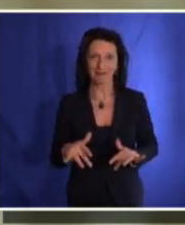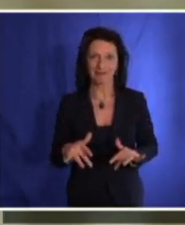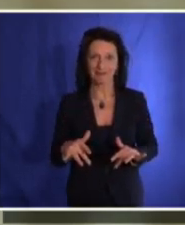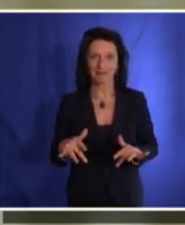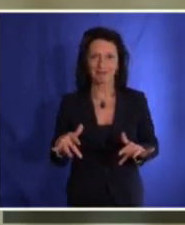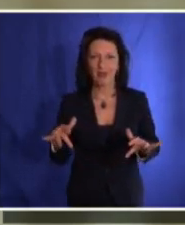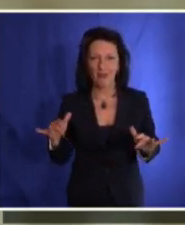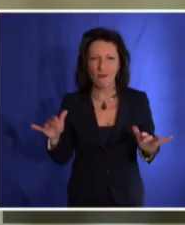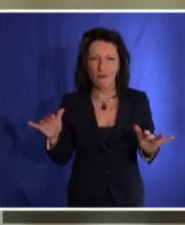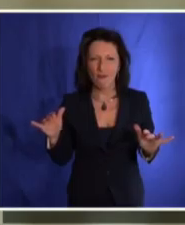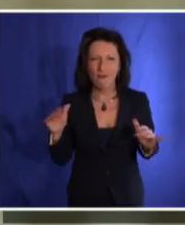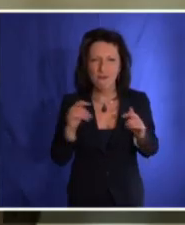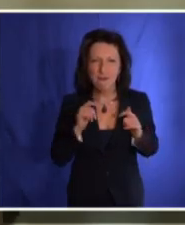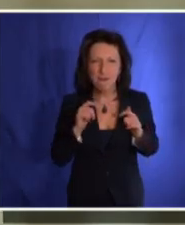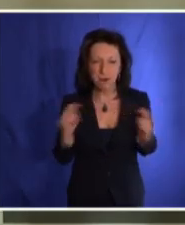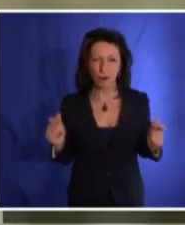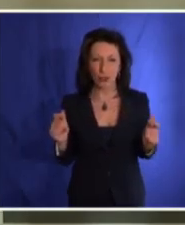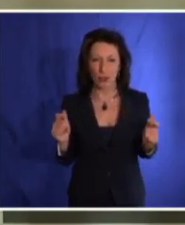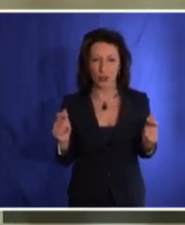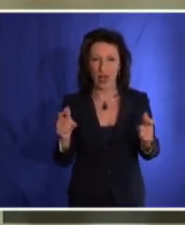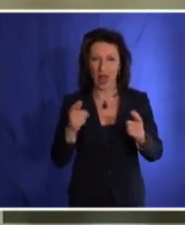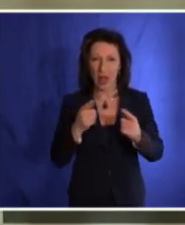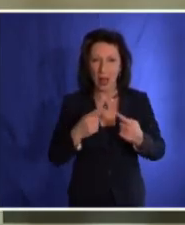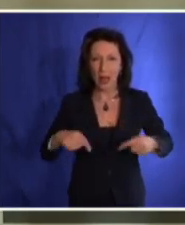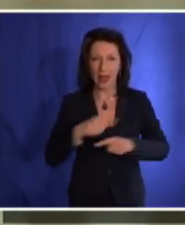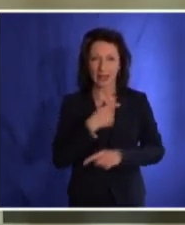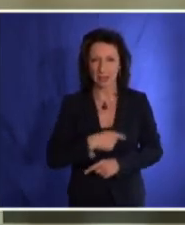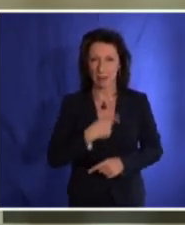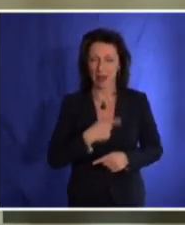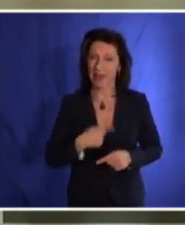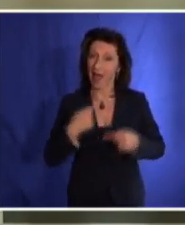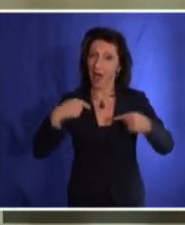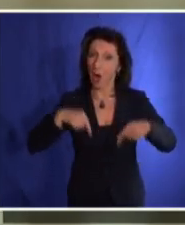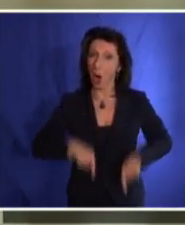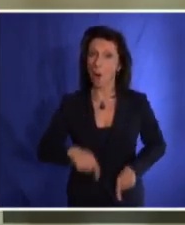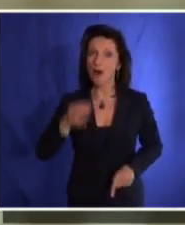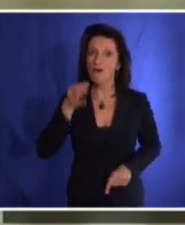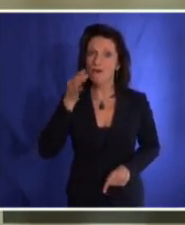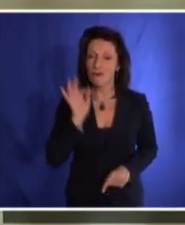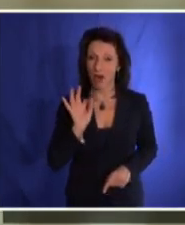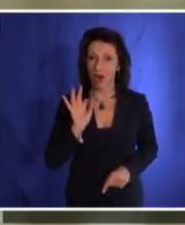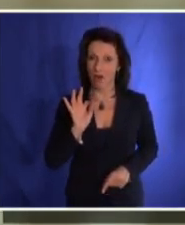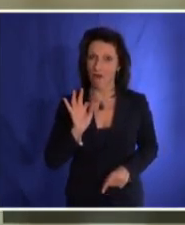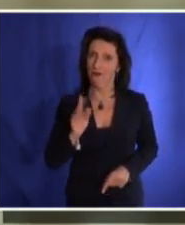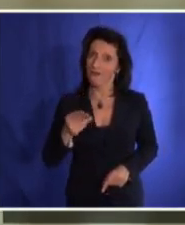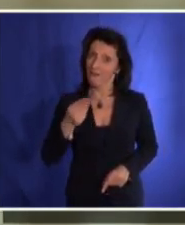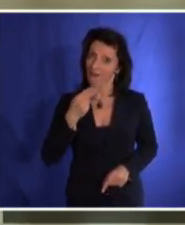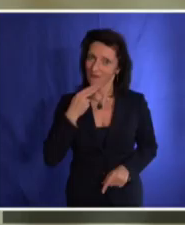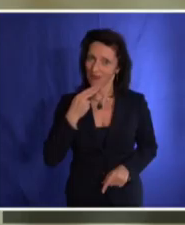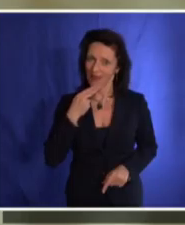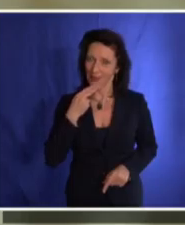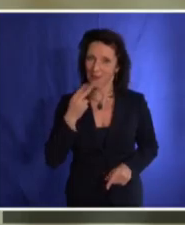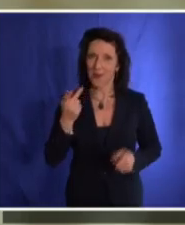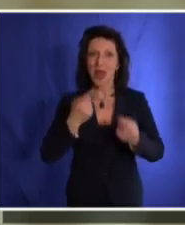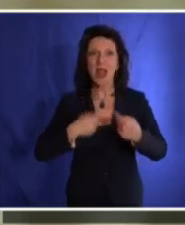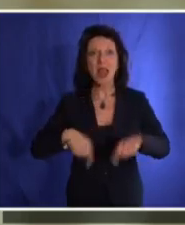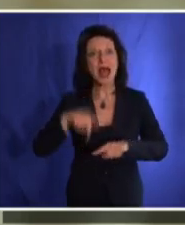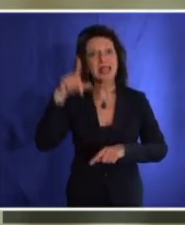Funktion als Landesparteiobfrau steht die designierte